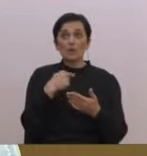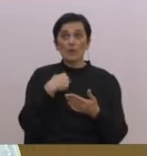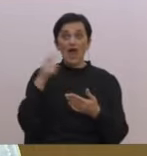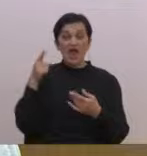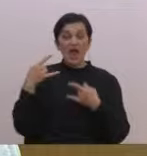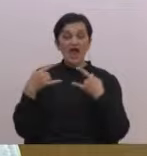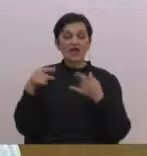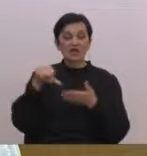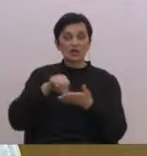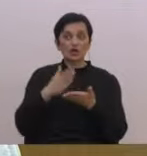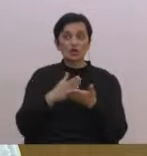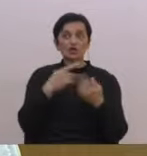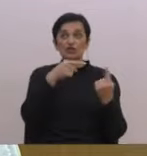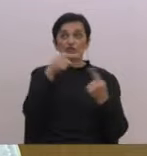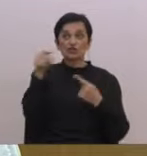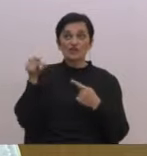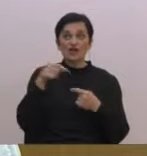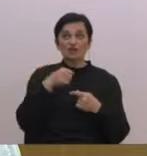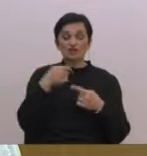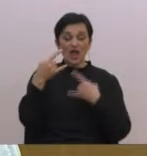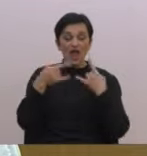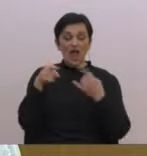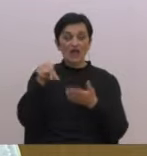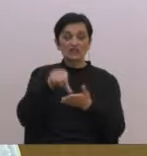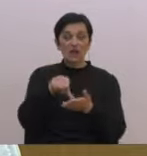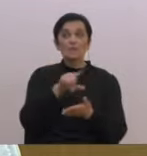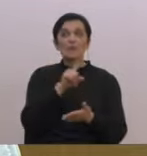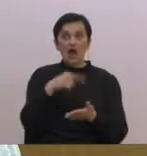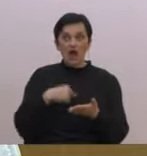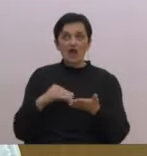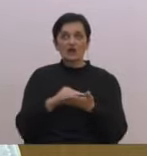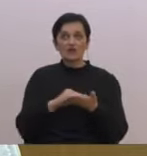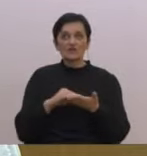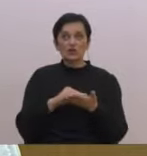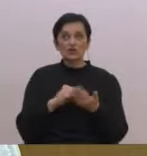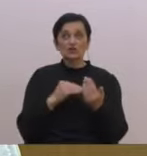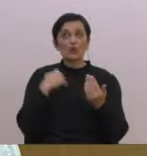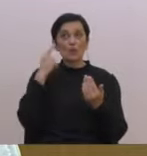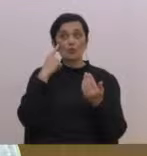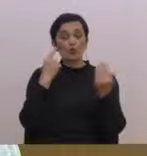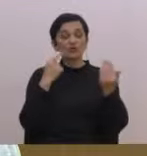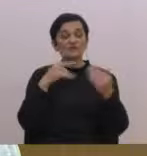hoda otimisaro, s-o sa ce-i treba, e teri content, macro, e de urhel bi meurep, Gândit că e